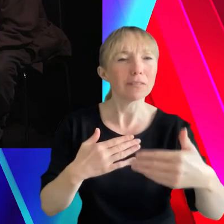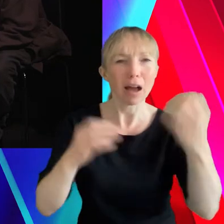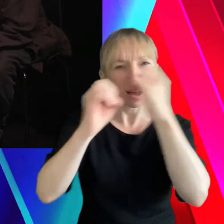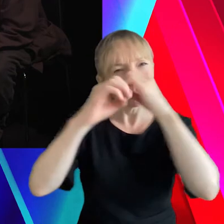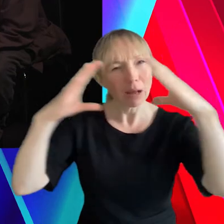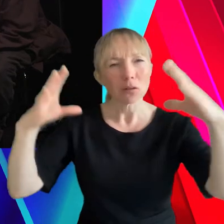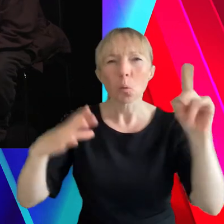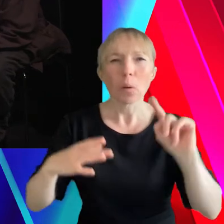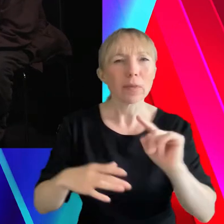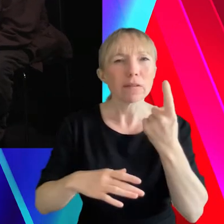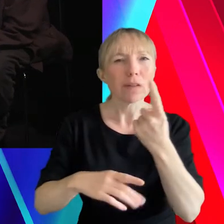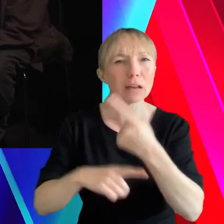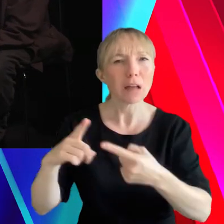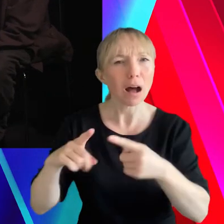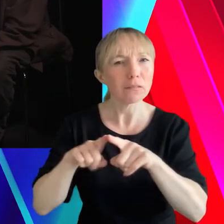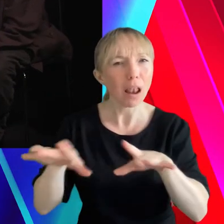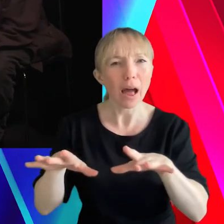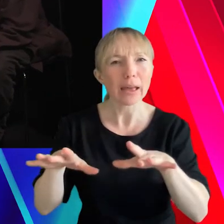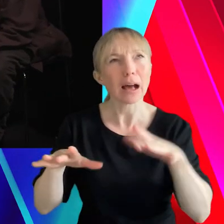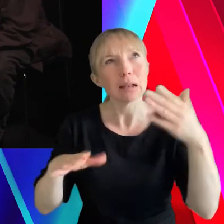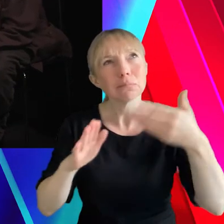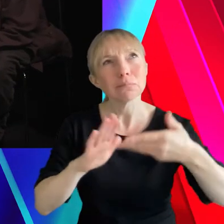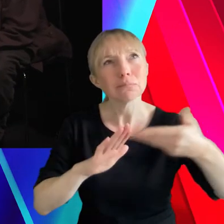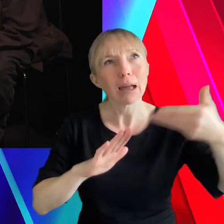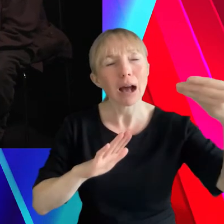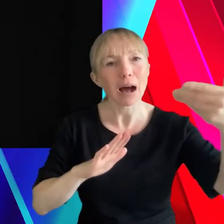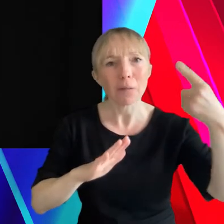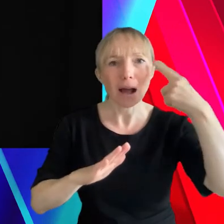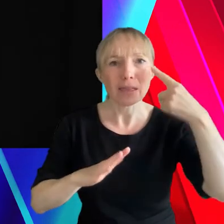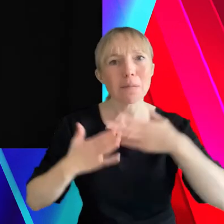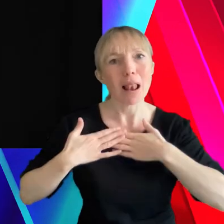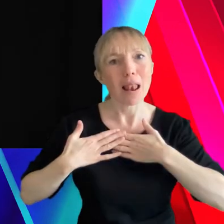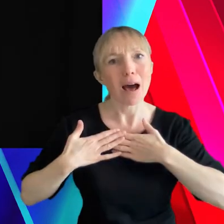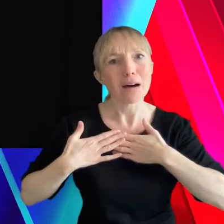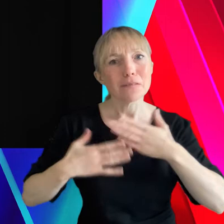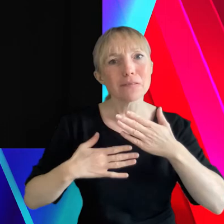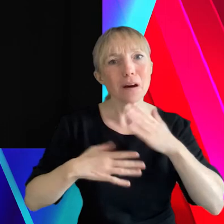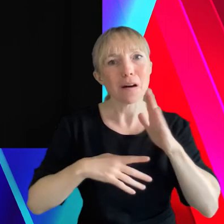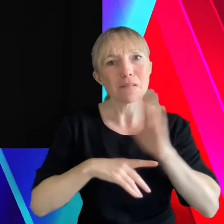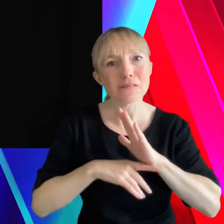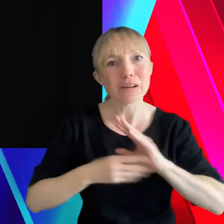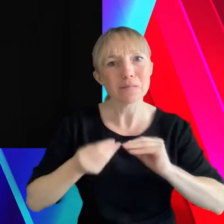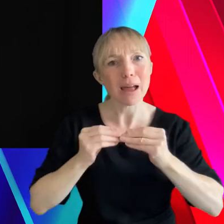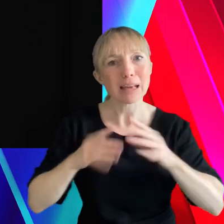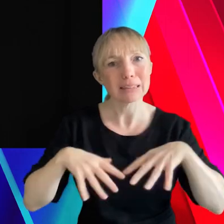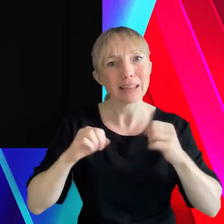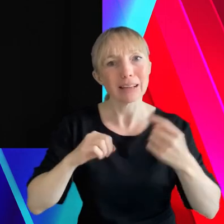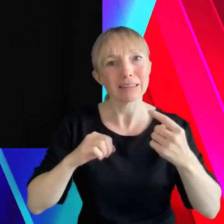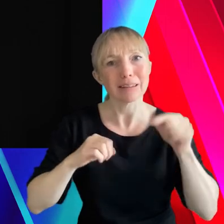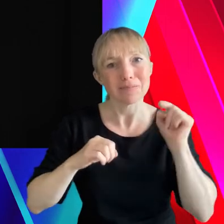of the film had to be. And I think my love of storytelling started at that moment. ولی به حقیقتش اینه که